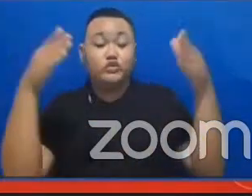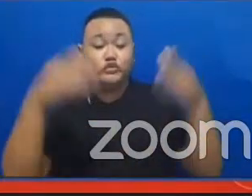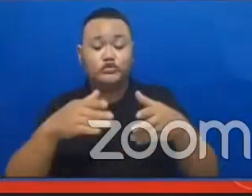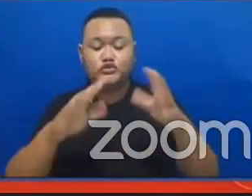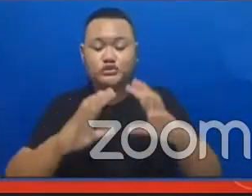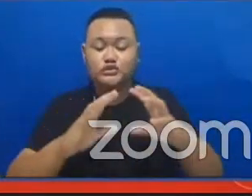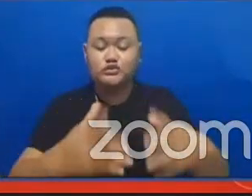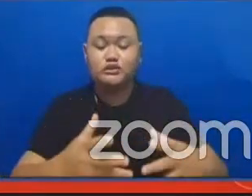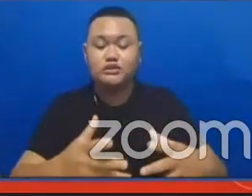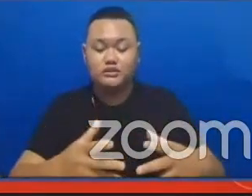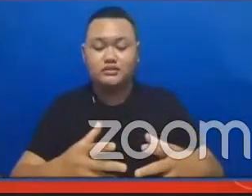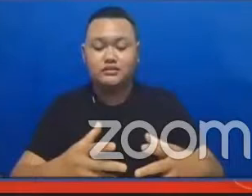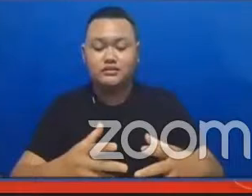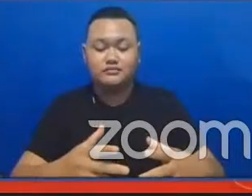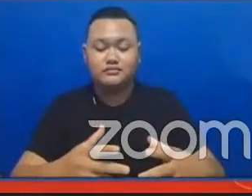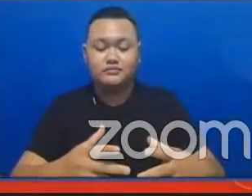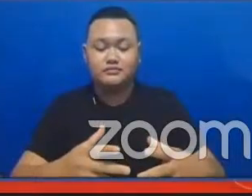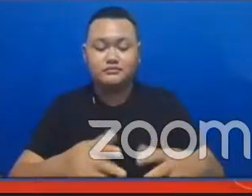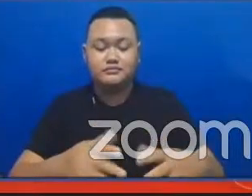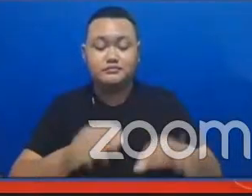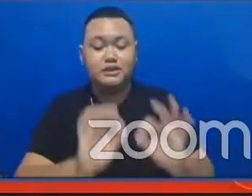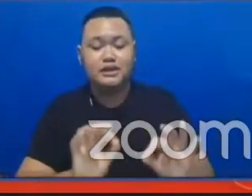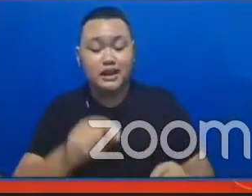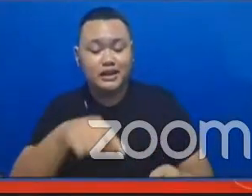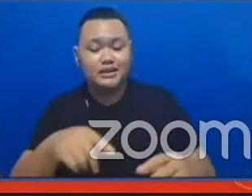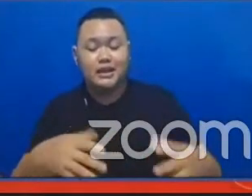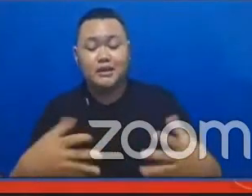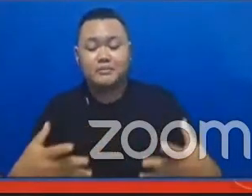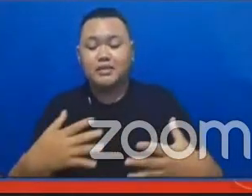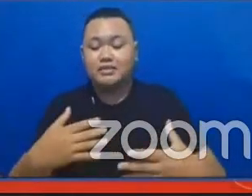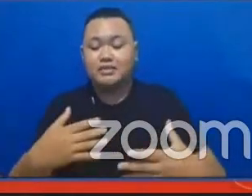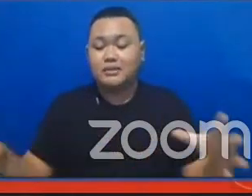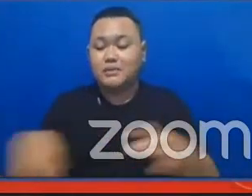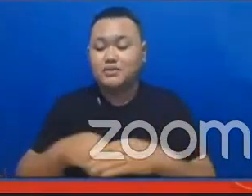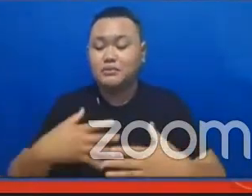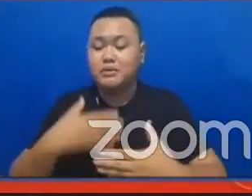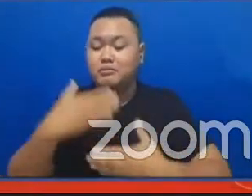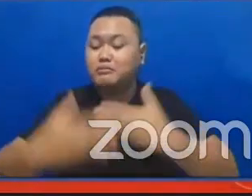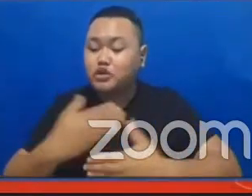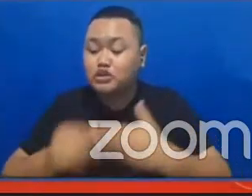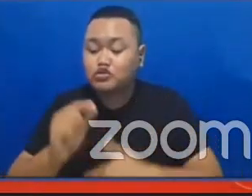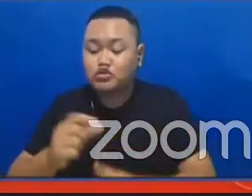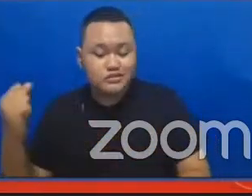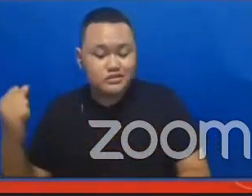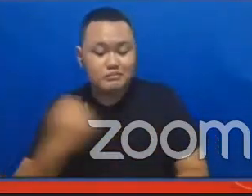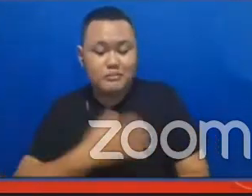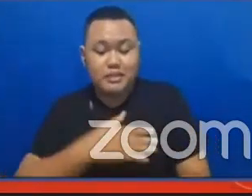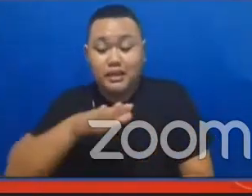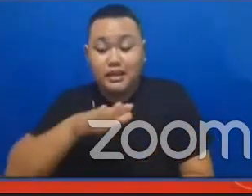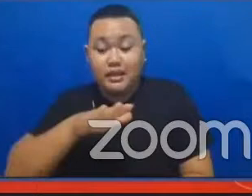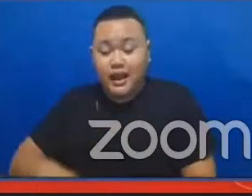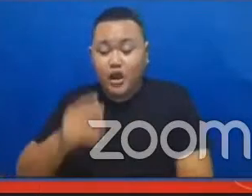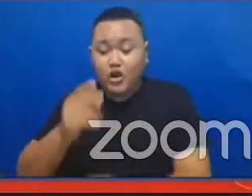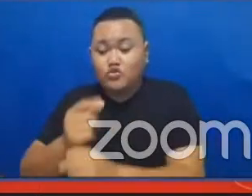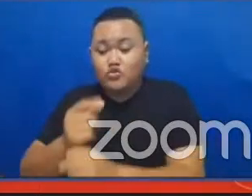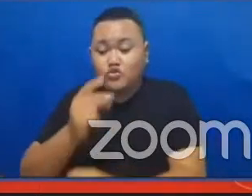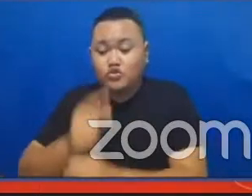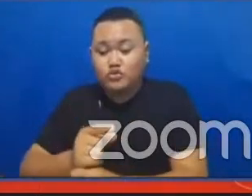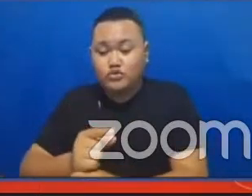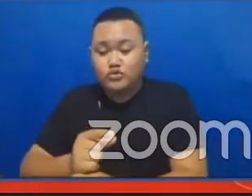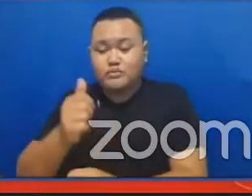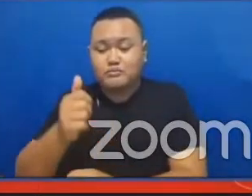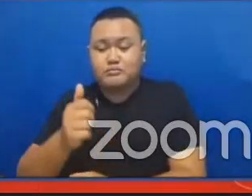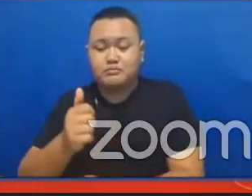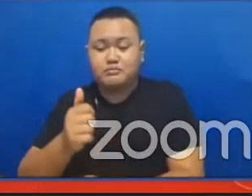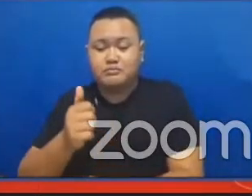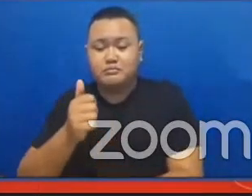itu merupakan proses untuk mempercepat bahwa peserta didik dan pendidik itu